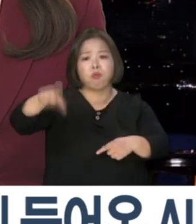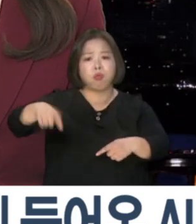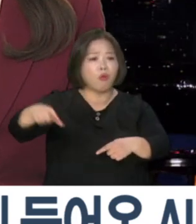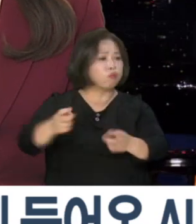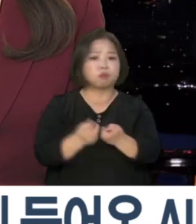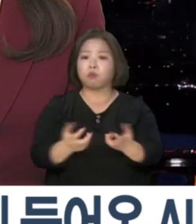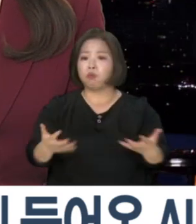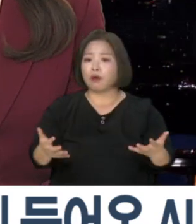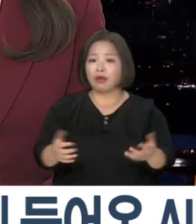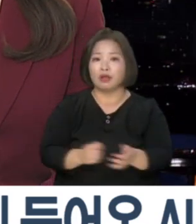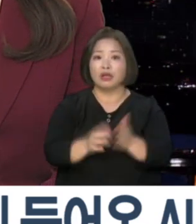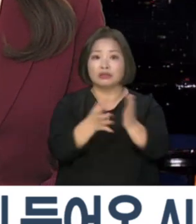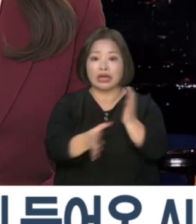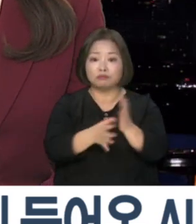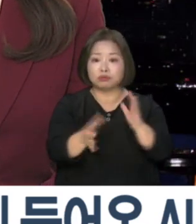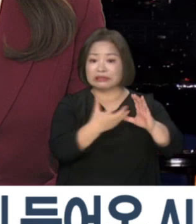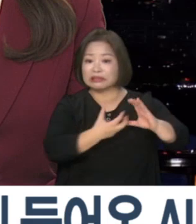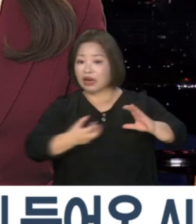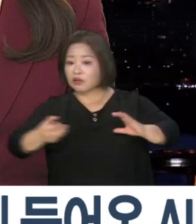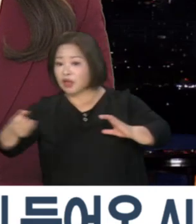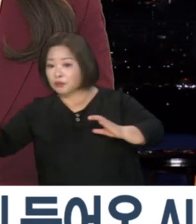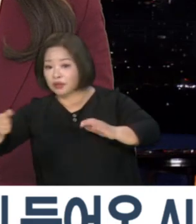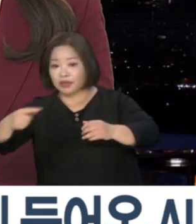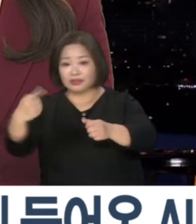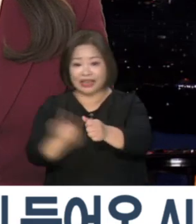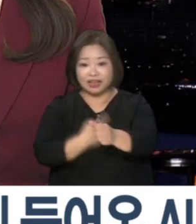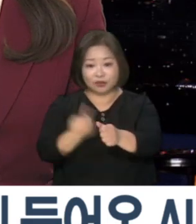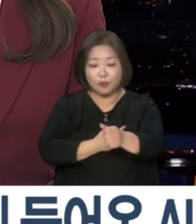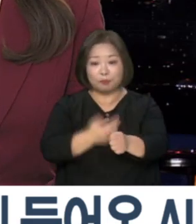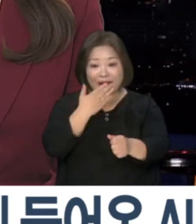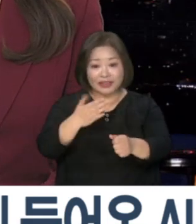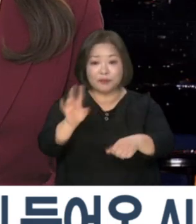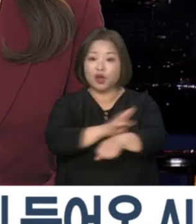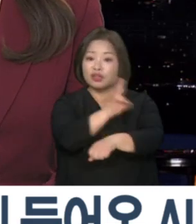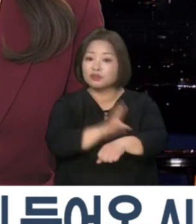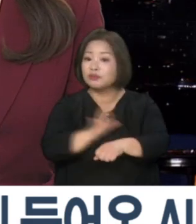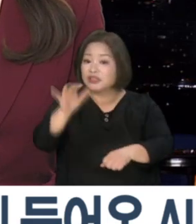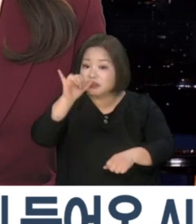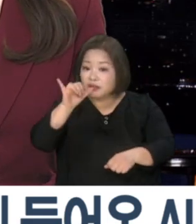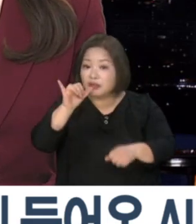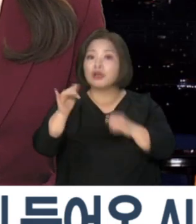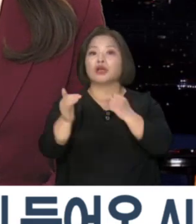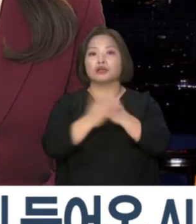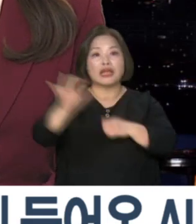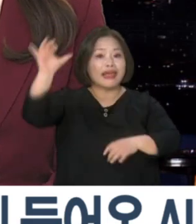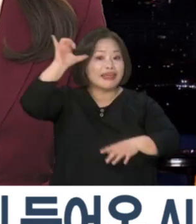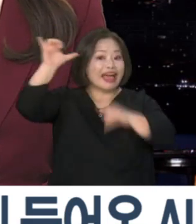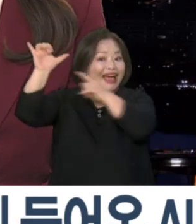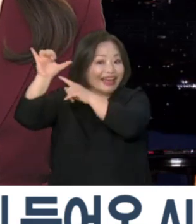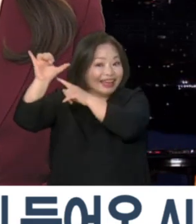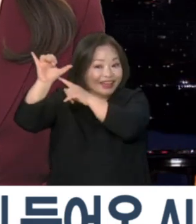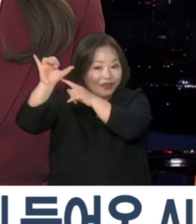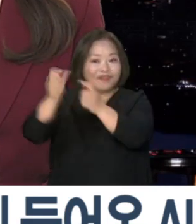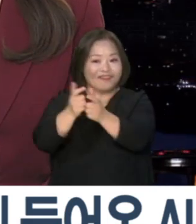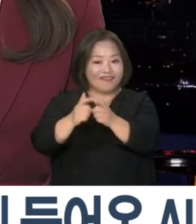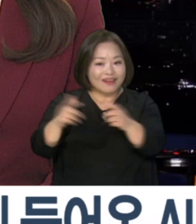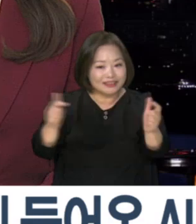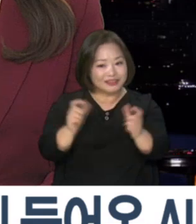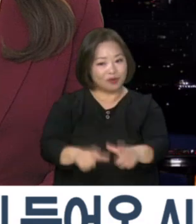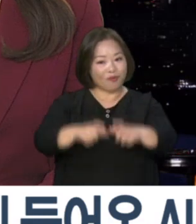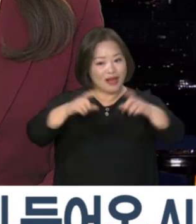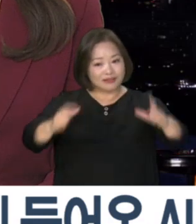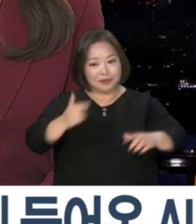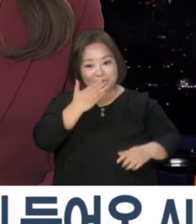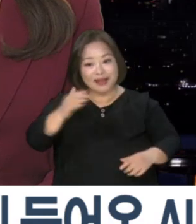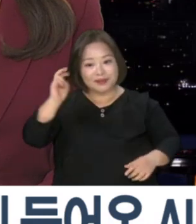있는데요. 상품을 들고 나오기만 하면 자동 결제되는 편의점도 등장했는데 인공지능 기술의 발전으로 더 확산할지